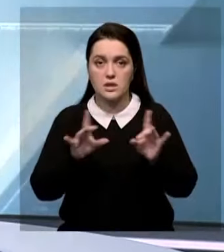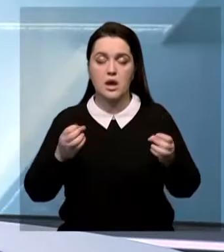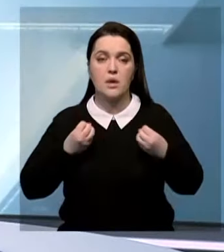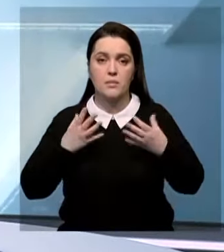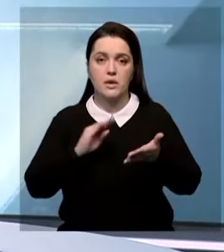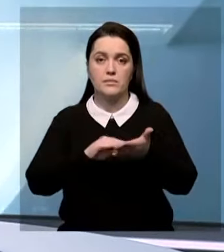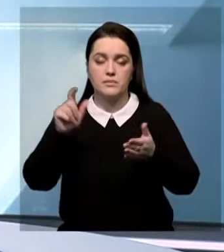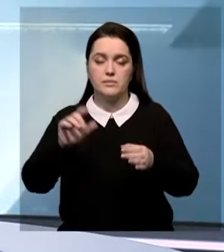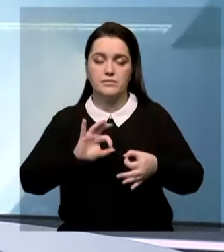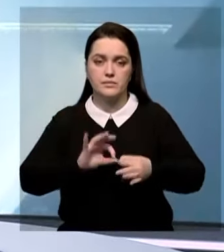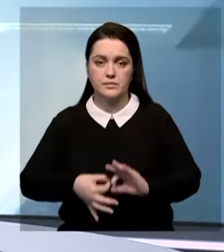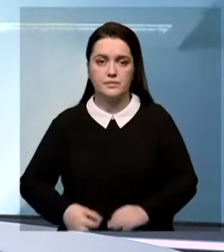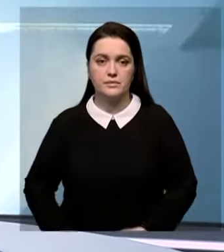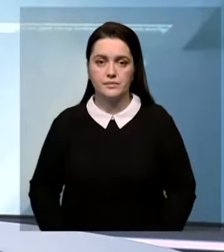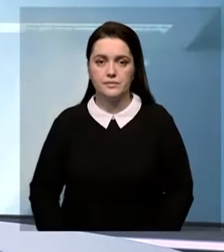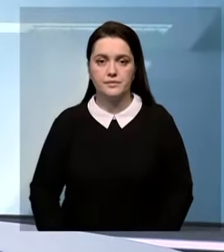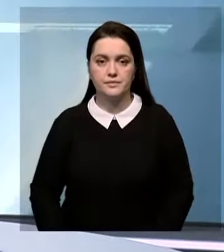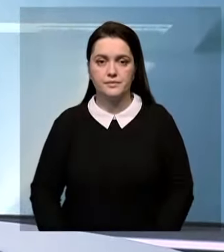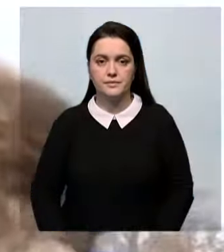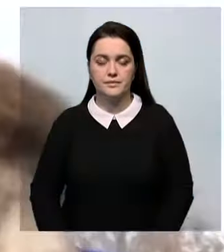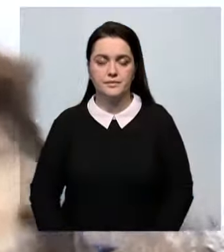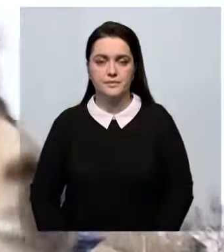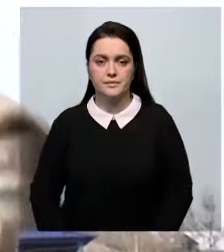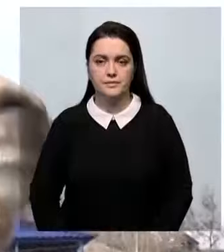на севере страны, расскажет Наталья Волкова.